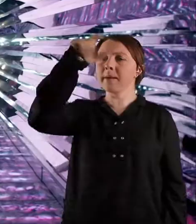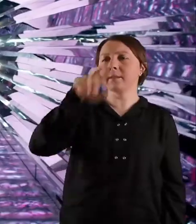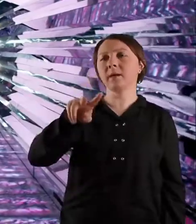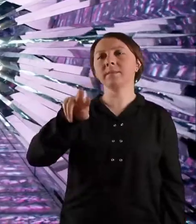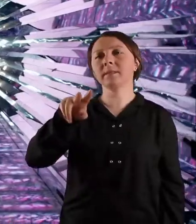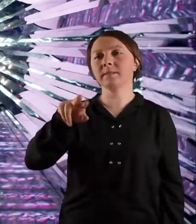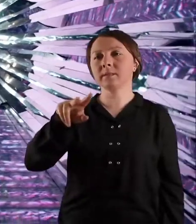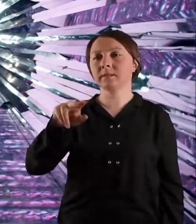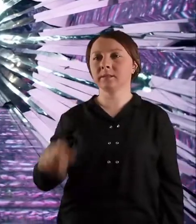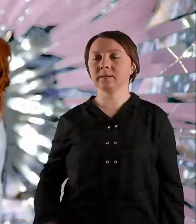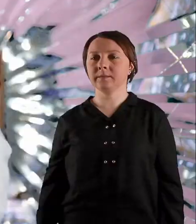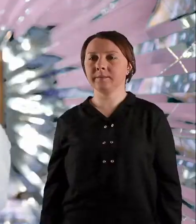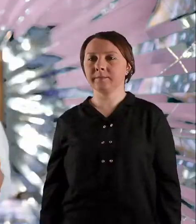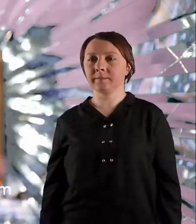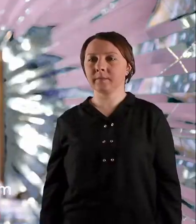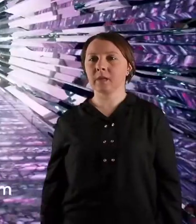Mehtap gibi.